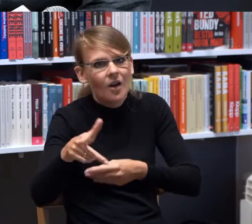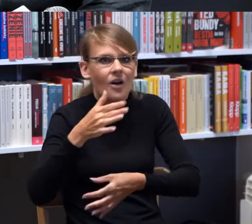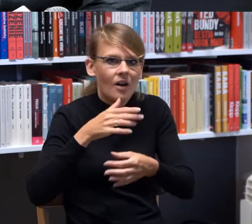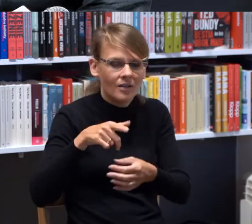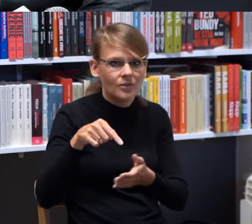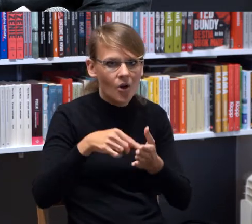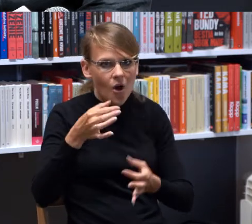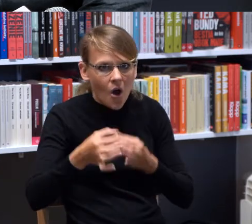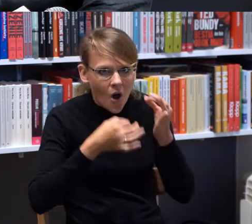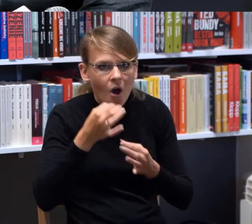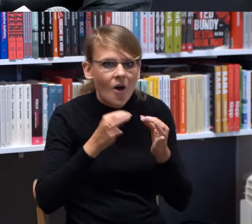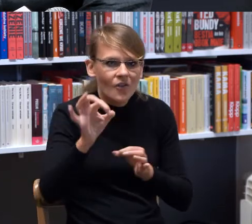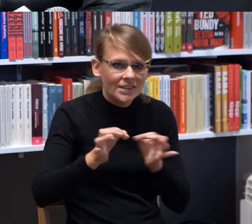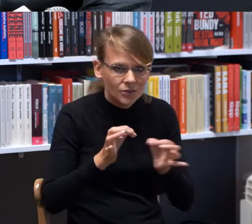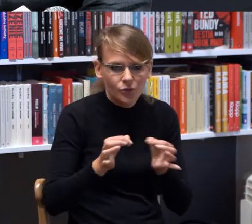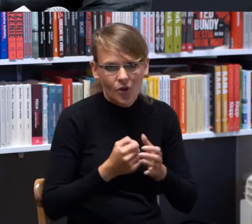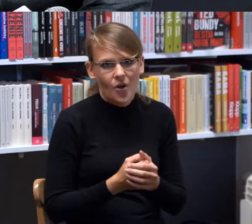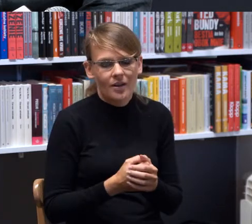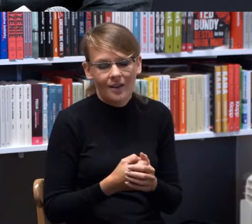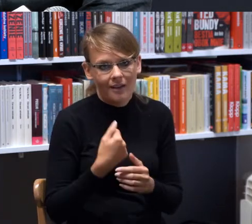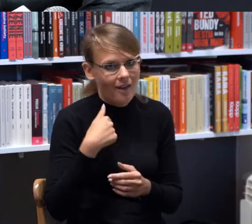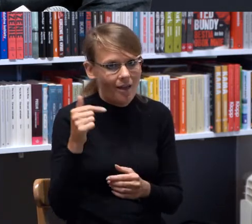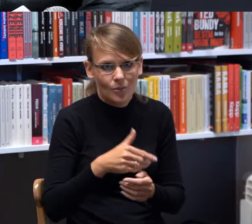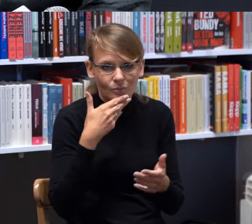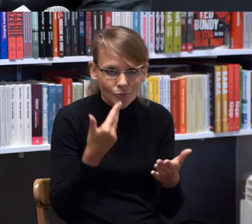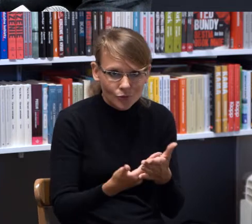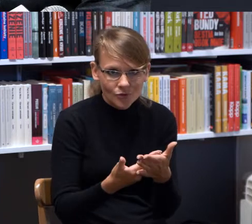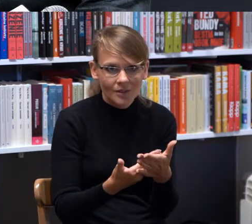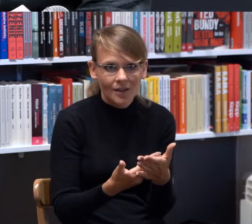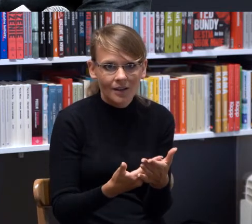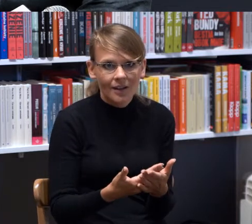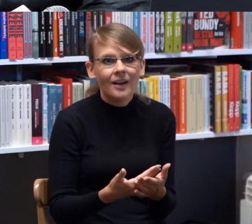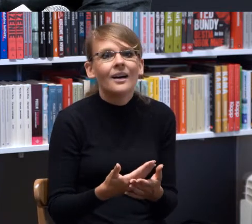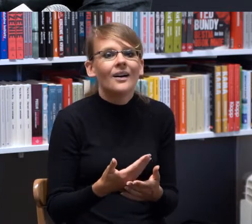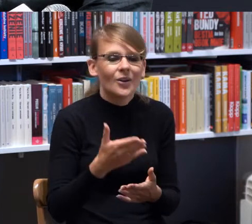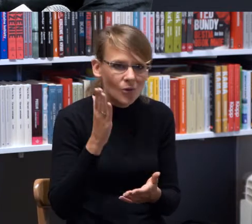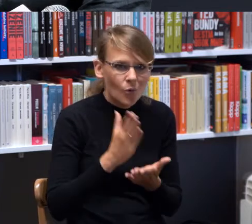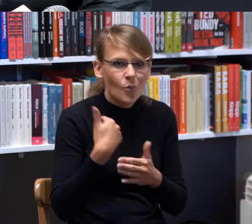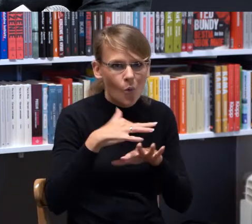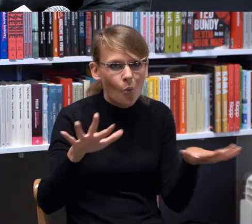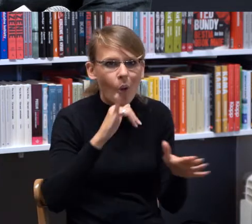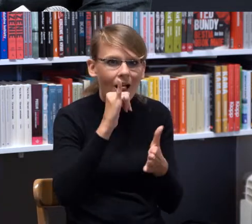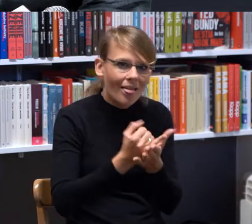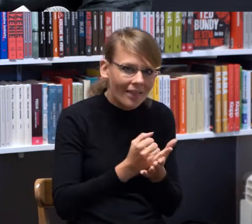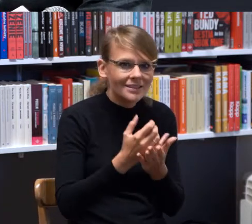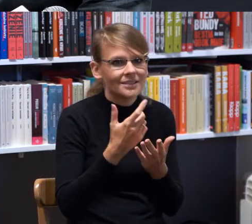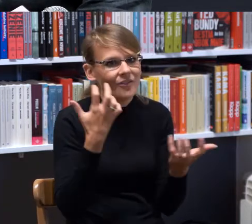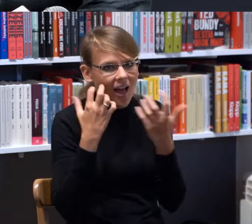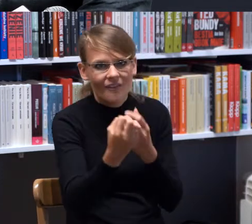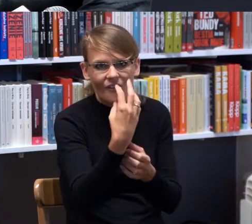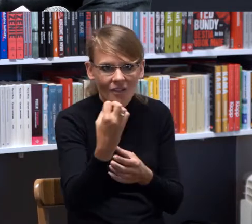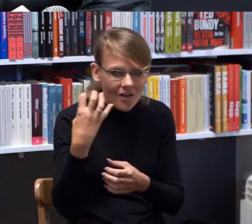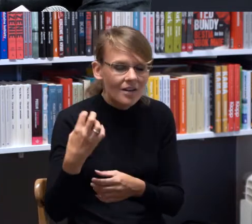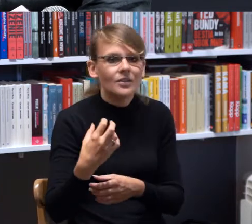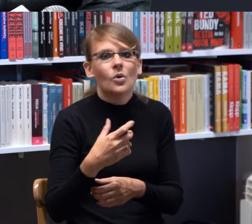opisana ta historia. I ja muszę przyznać, że mimo, że już dostałam dużo takich listów i wiadomości, to za każdym razem